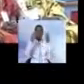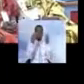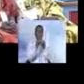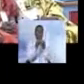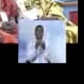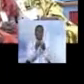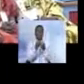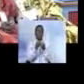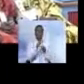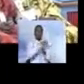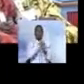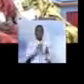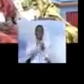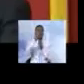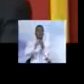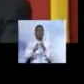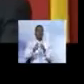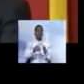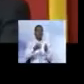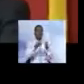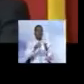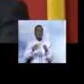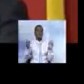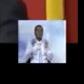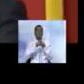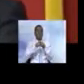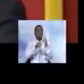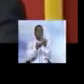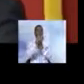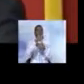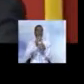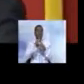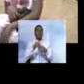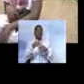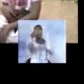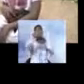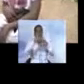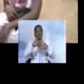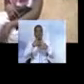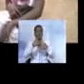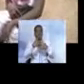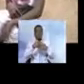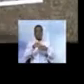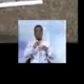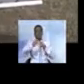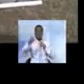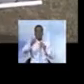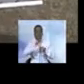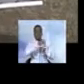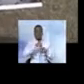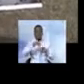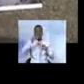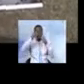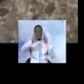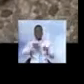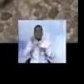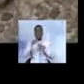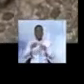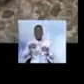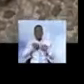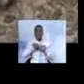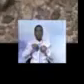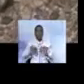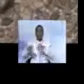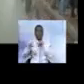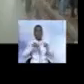plan d'indemnisation, la CDVR entend par ses audiences rapprocher victimes et présumés bourreaux et c'est pour la commission la